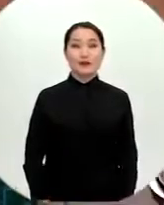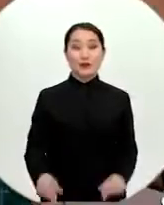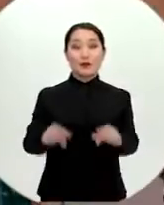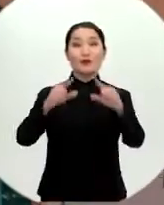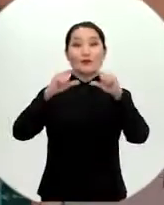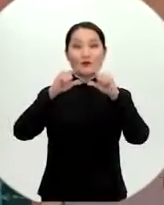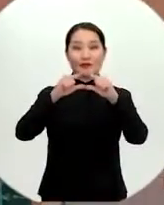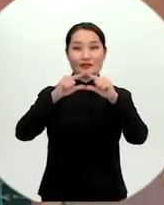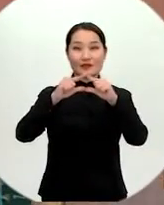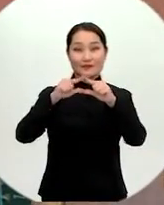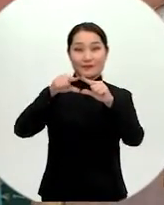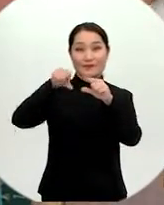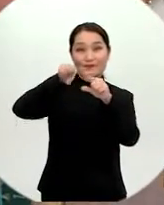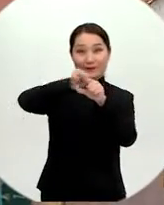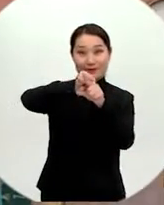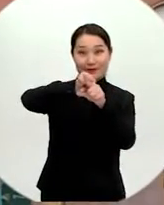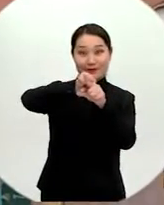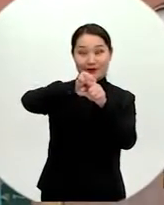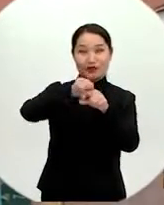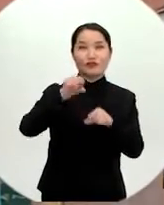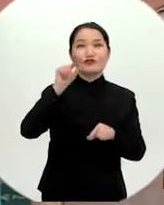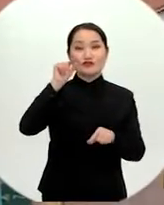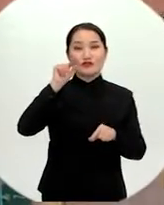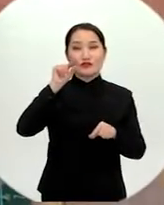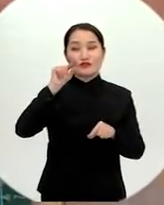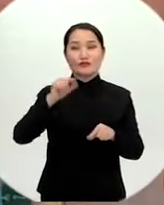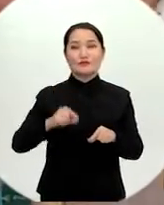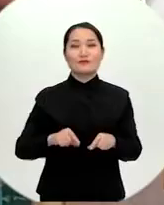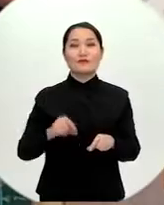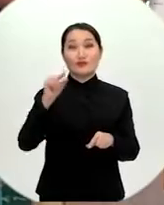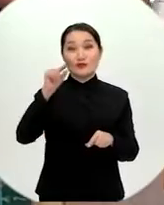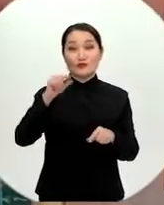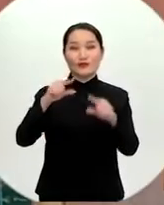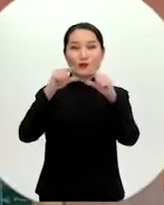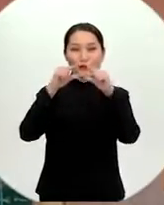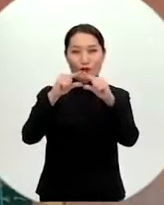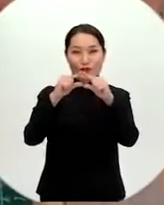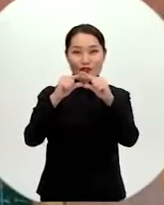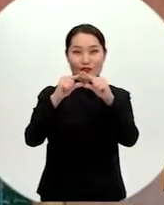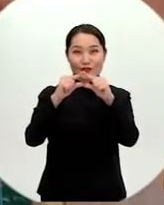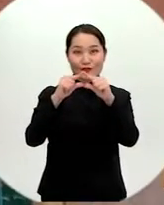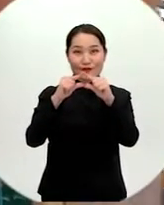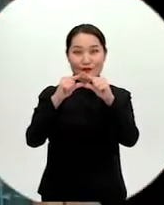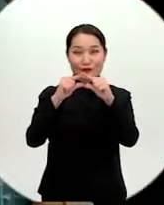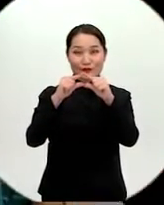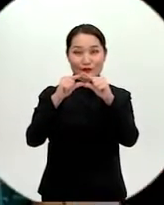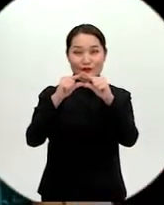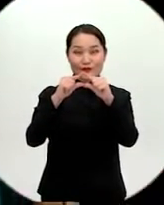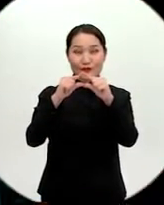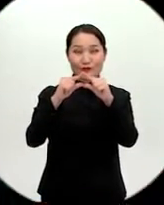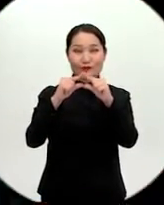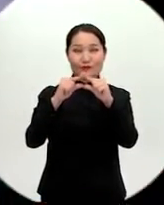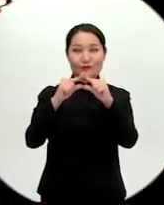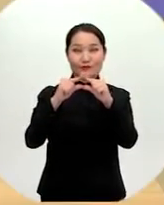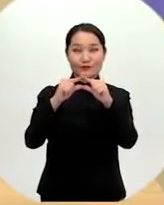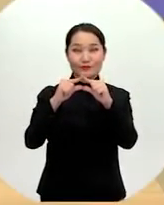дараа ахаад яг гол тэгш хэмээрнэ. Ахаад ингэ нугалах хэвээр. За маш их тэнцүүлээд